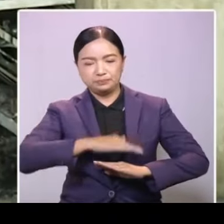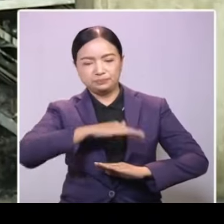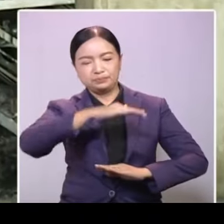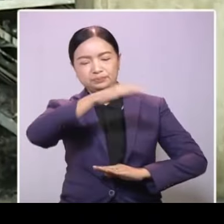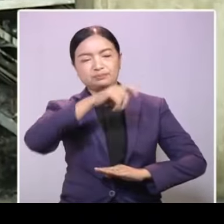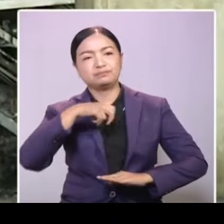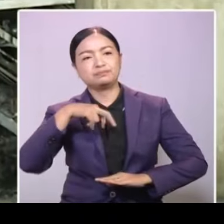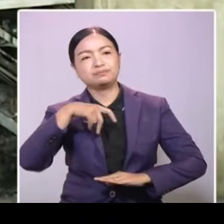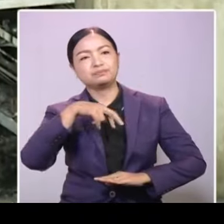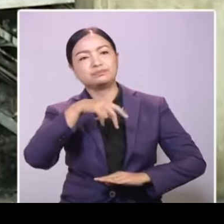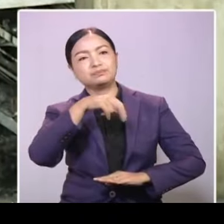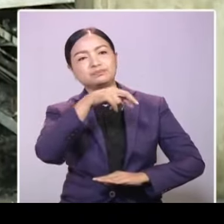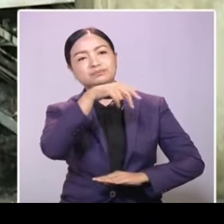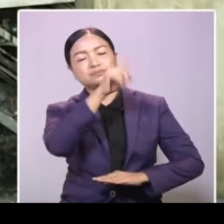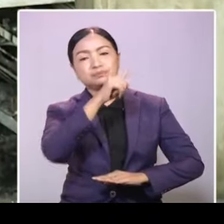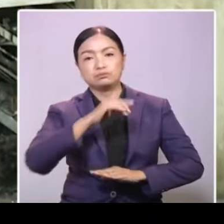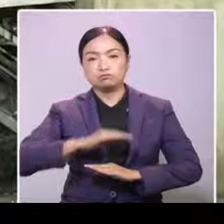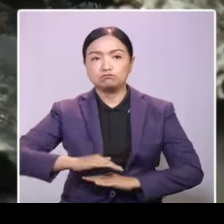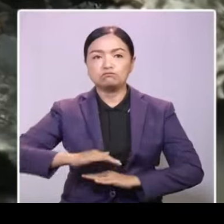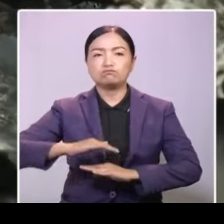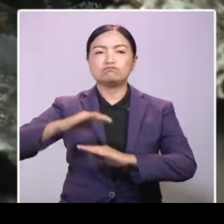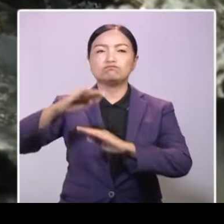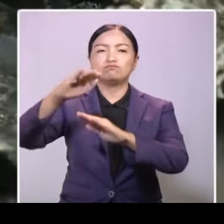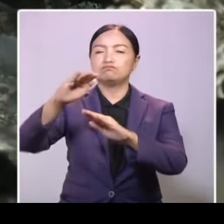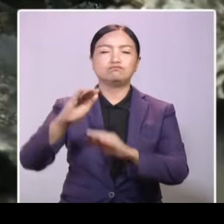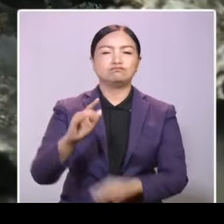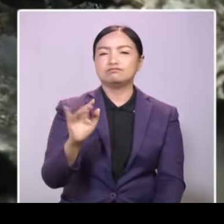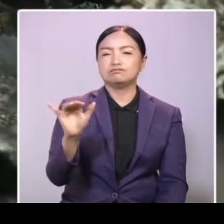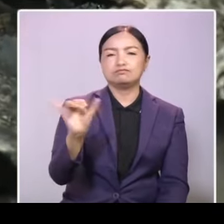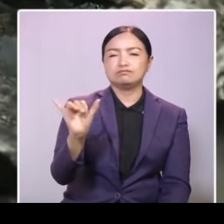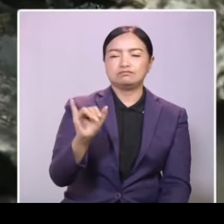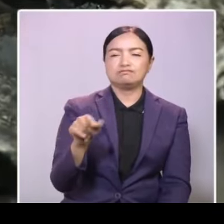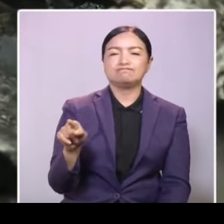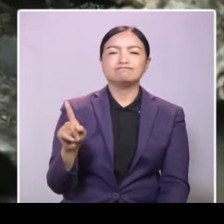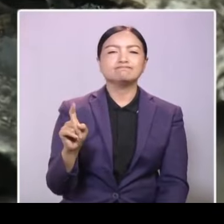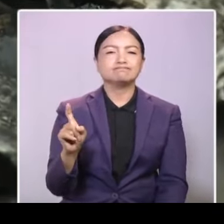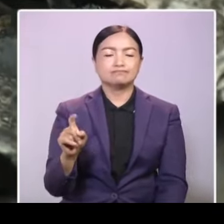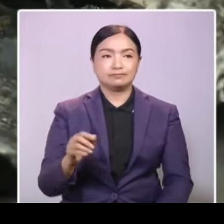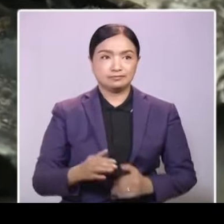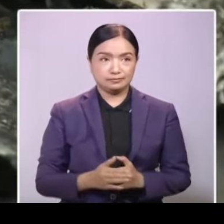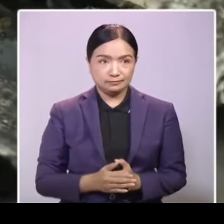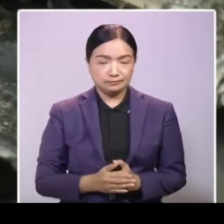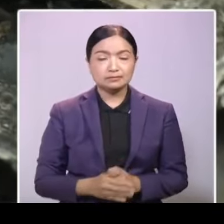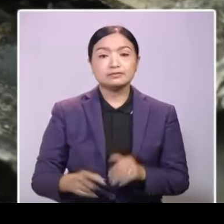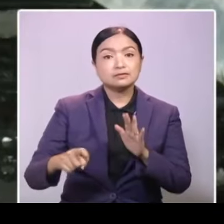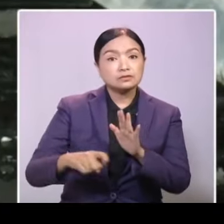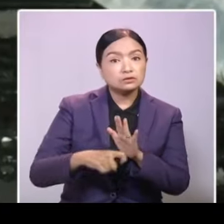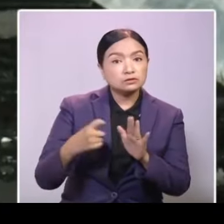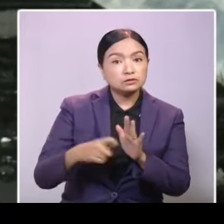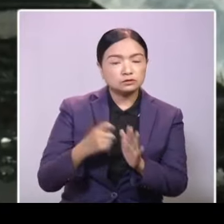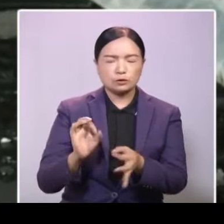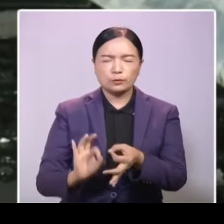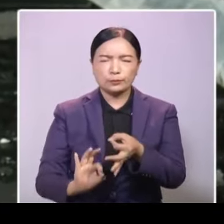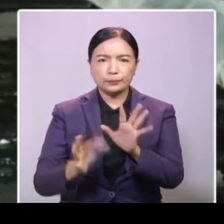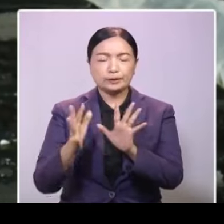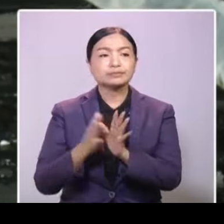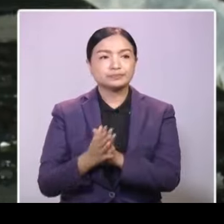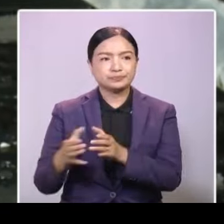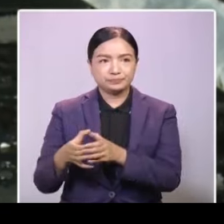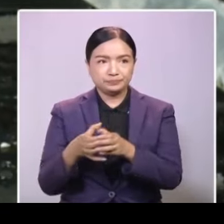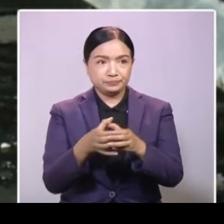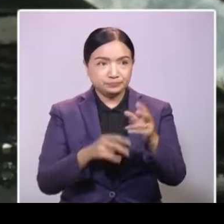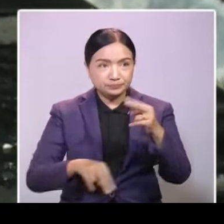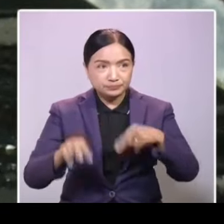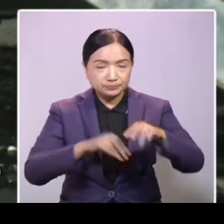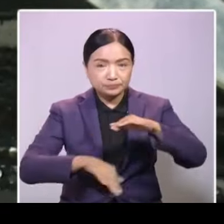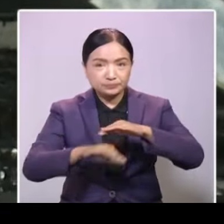ไดนะเดินขึ้นบันไดแทนถ้าเกิดว่าใครจะไปที่สถานีแห่งนี้ส่วนสาเหตุเพลิงไหม้เจ้าหน้าที่พิสูจน์หลักฐานอยู่ระหว่